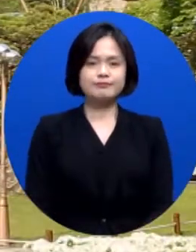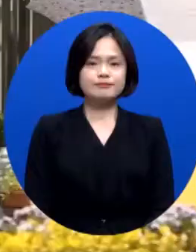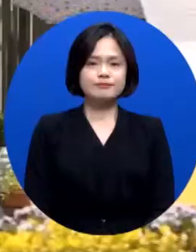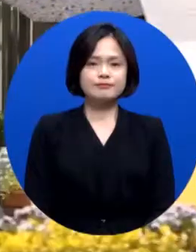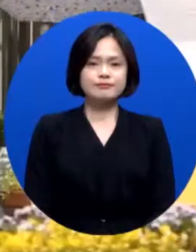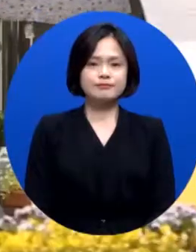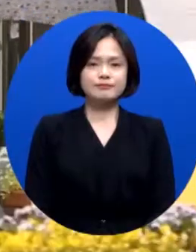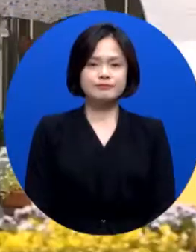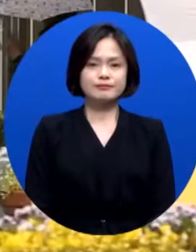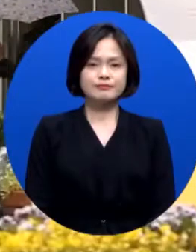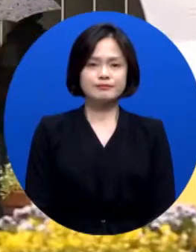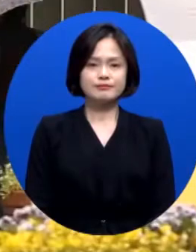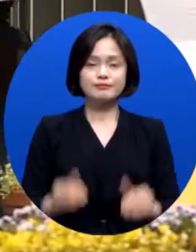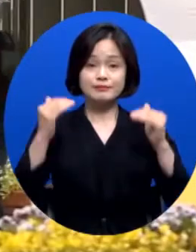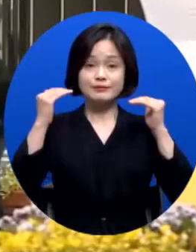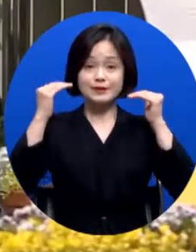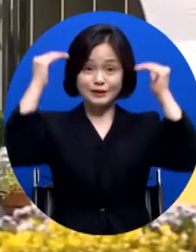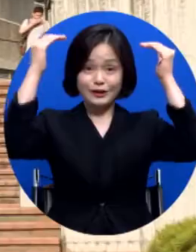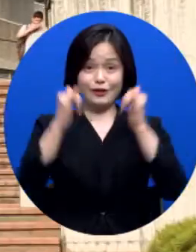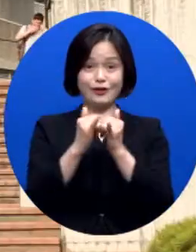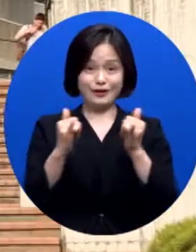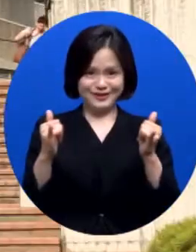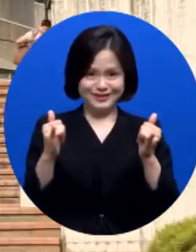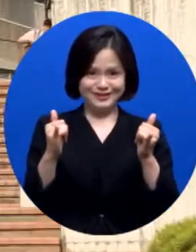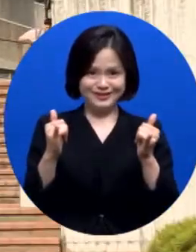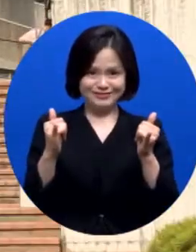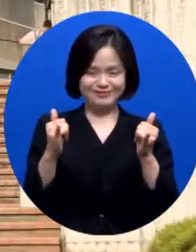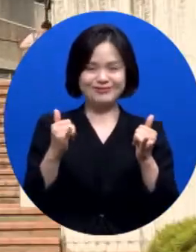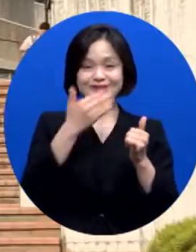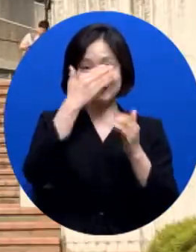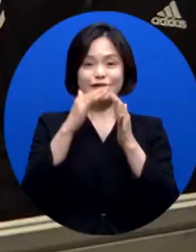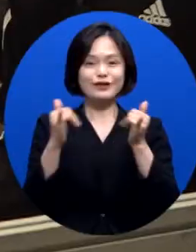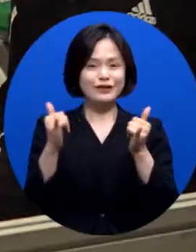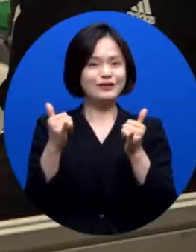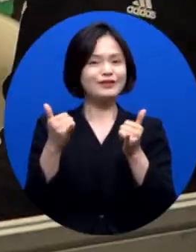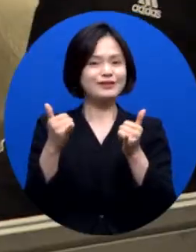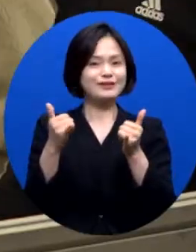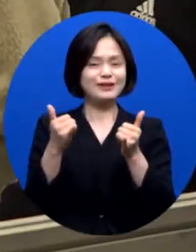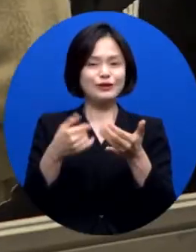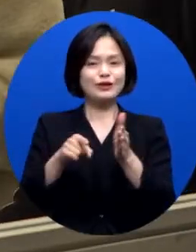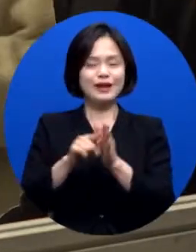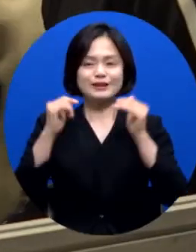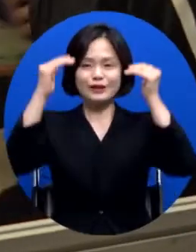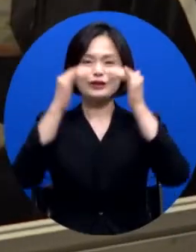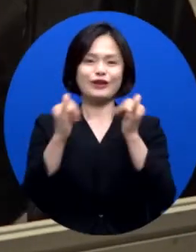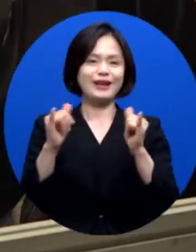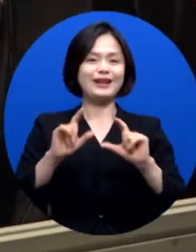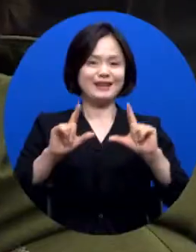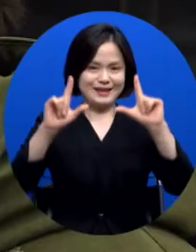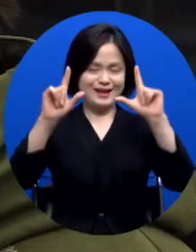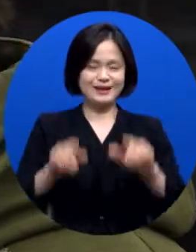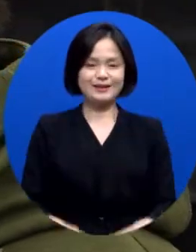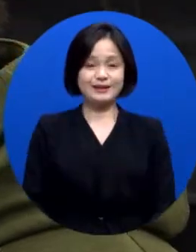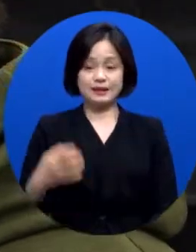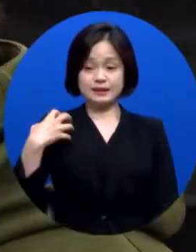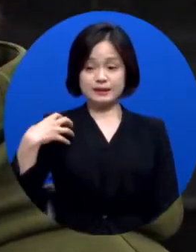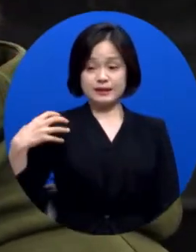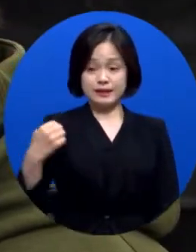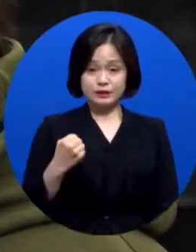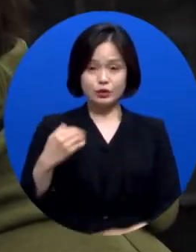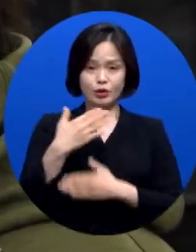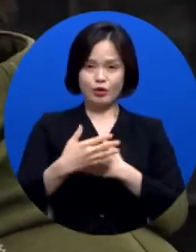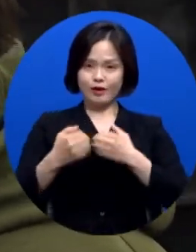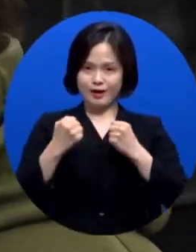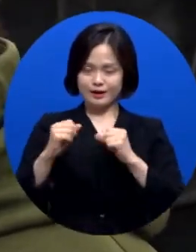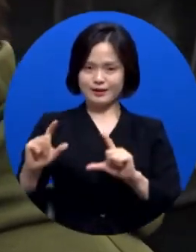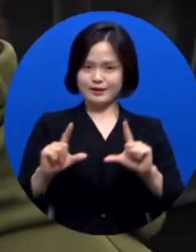벗어나 어엿한 성년으로 첫 발걸음을 내딛는 성년의 날. 책임감을 갖고 건강하게 살아갈 수 있도록